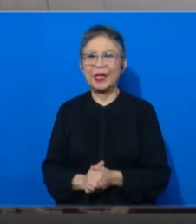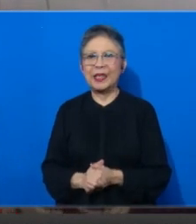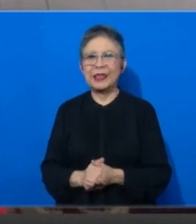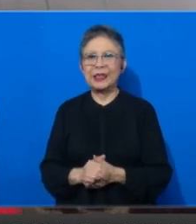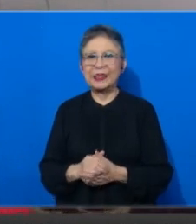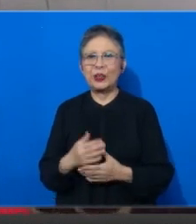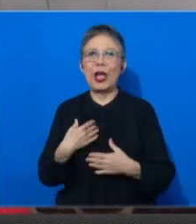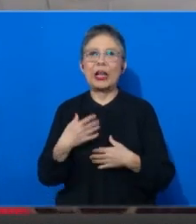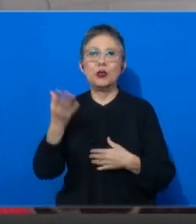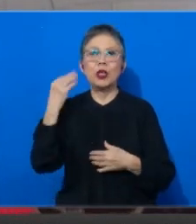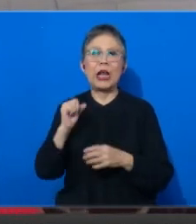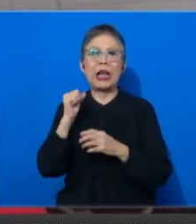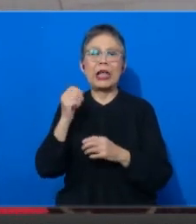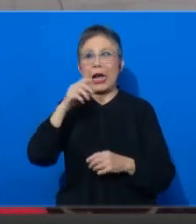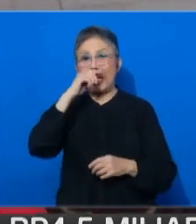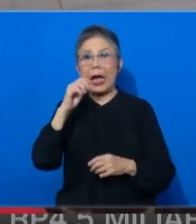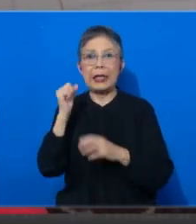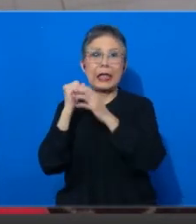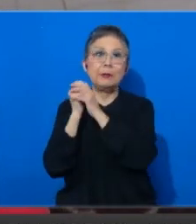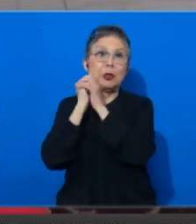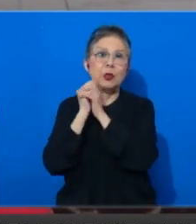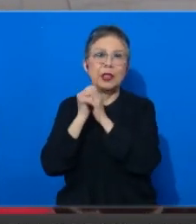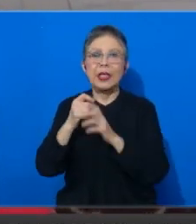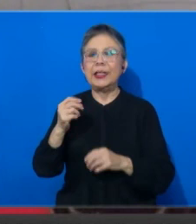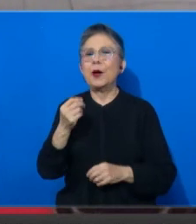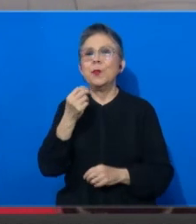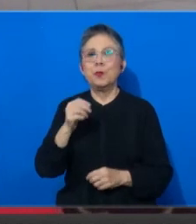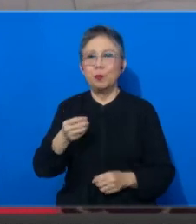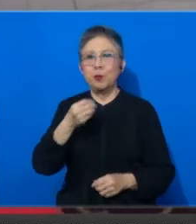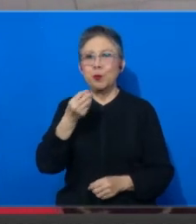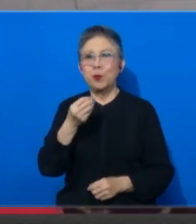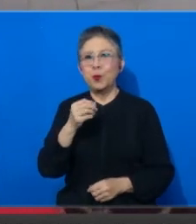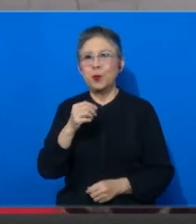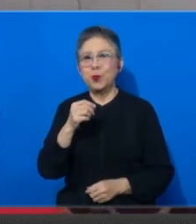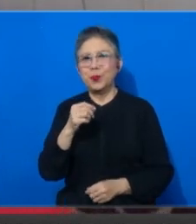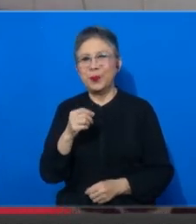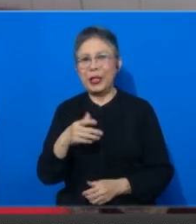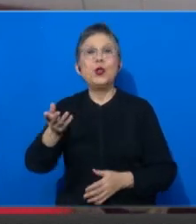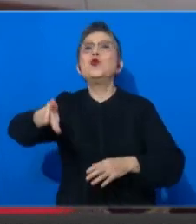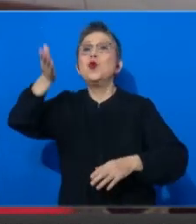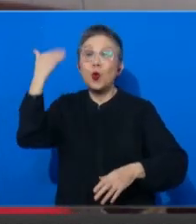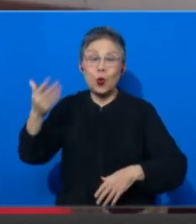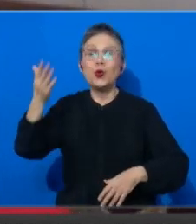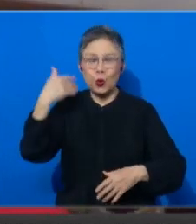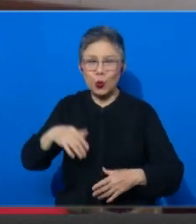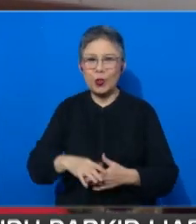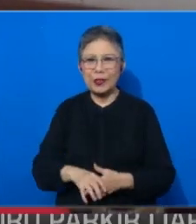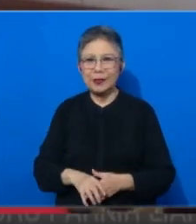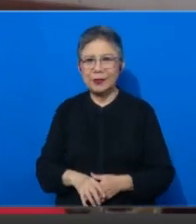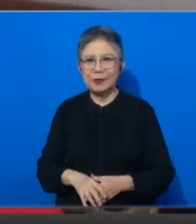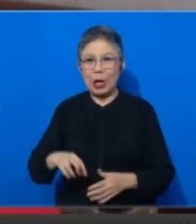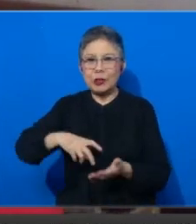laki-laki, mikul, terus yang perempuan, ya nyuwun. Jaraknya berapa kilo dari ya, rumah? Ya, kira-kira